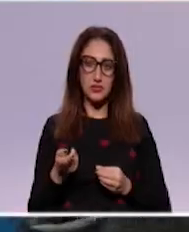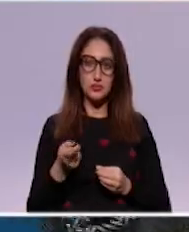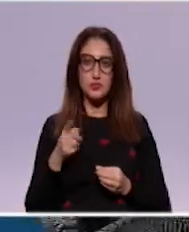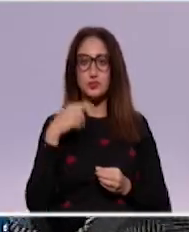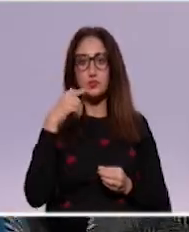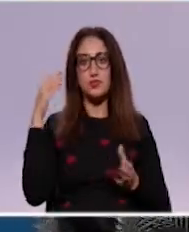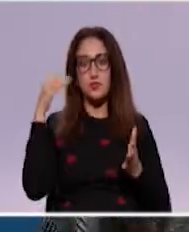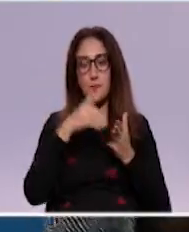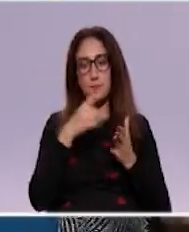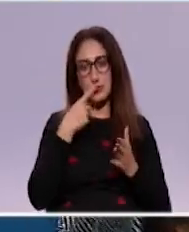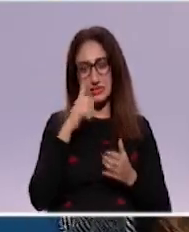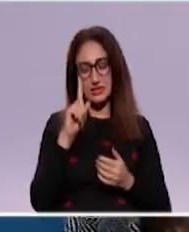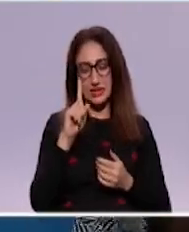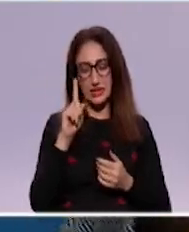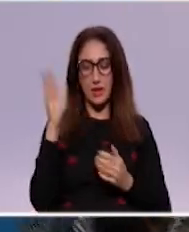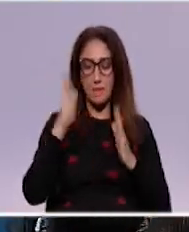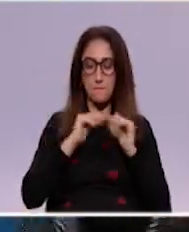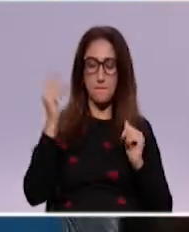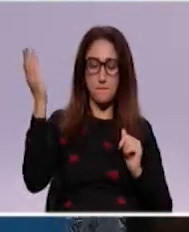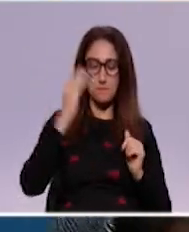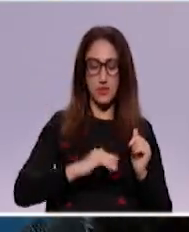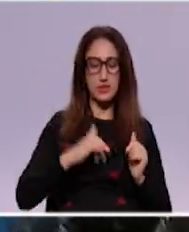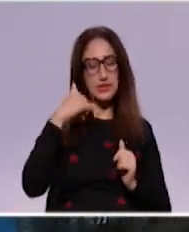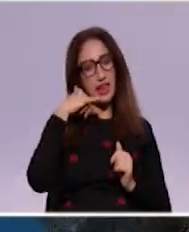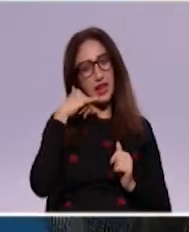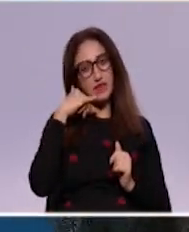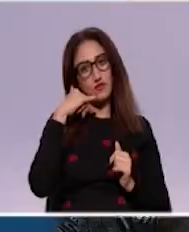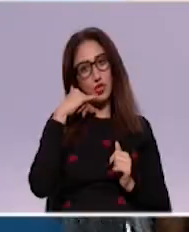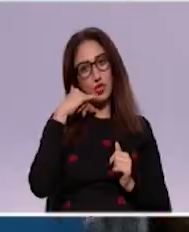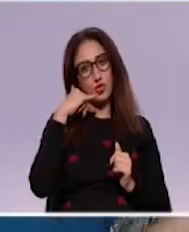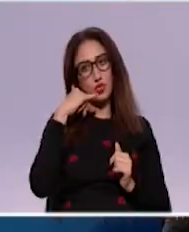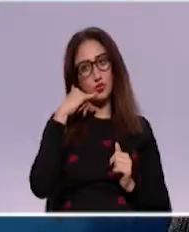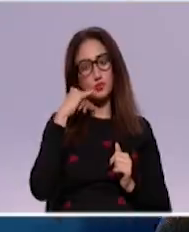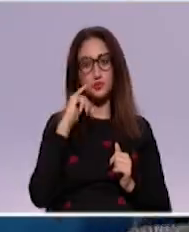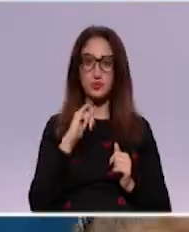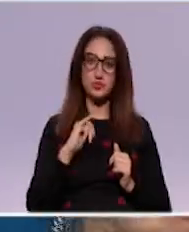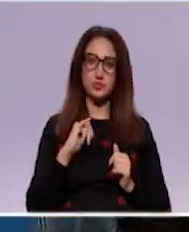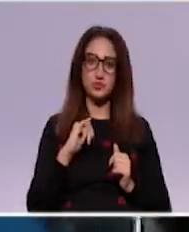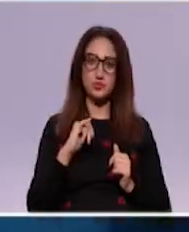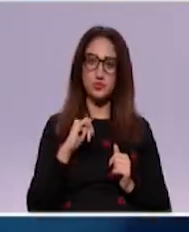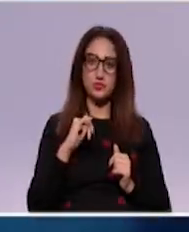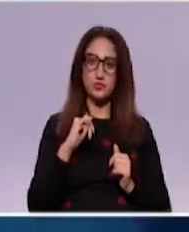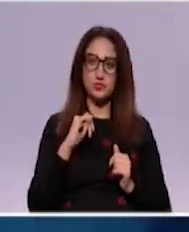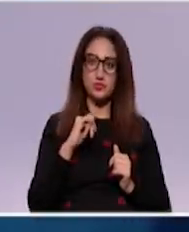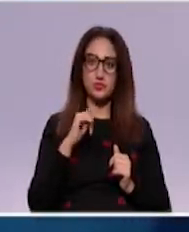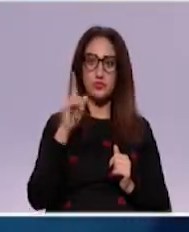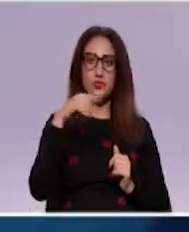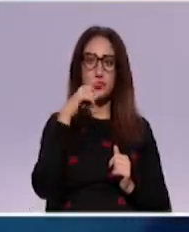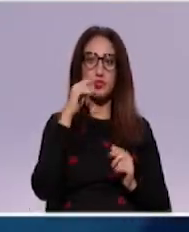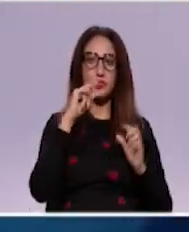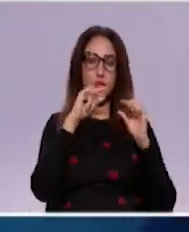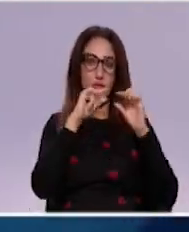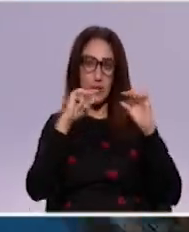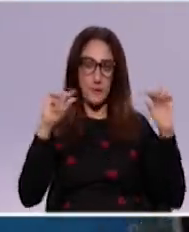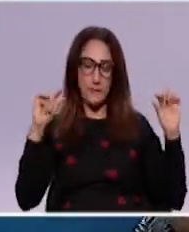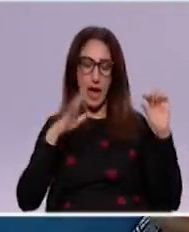الكونتراتو بتاع اسكندريه وجينا مصر كلمني على التليفون طبعا قضي وقال لي انا جبت جهاز اسمه سوبر